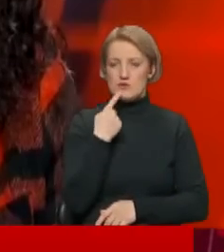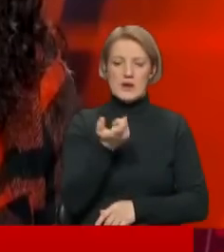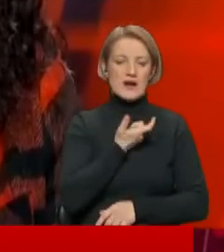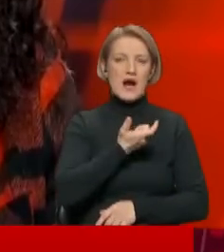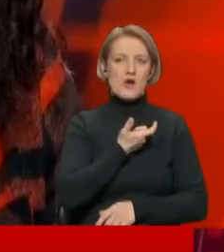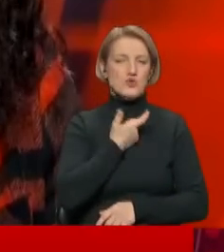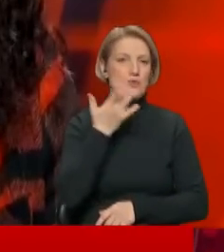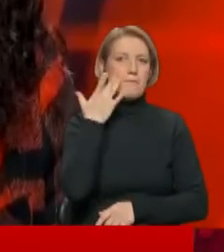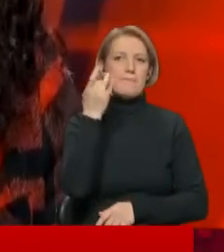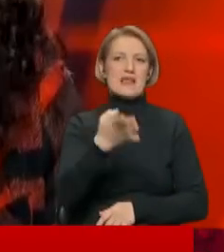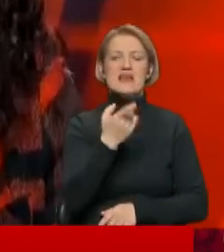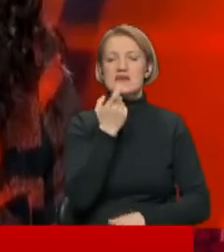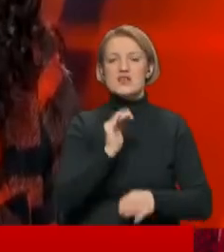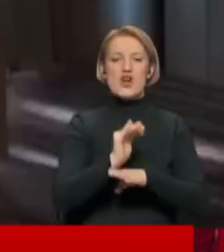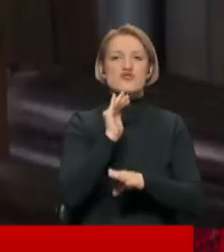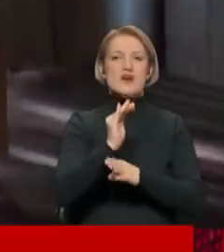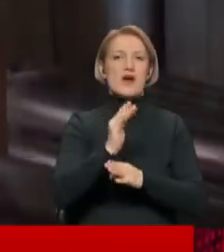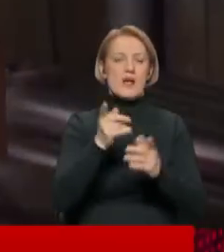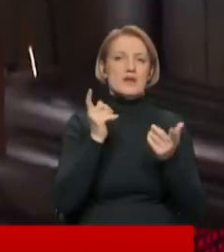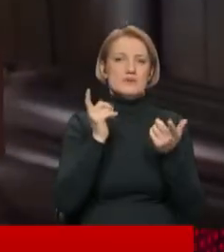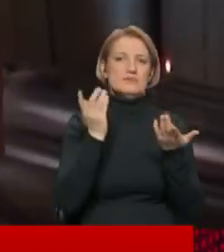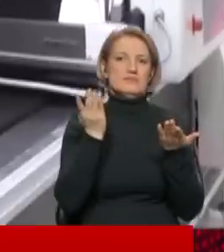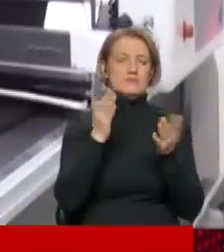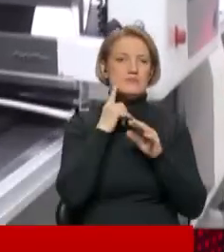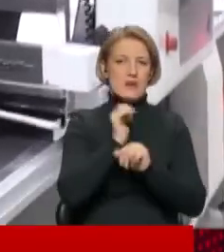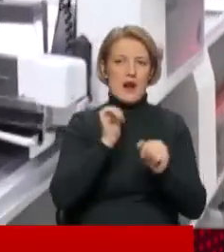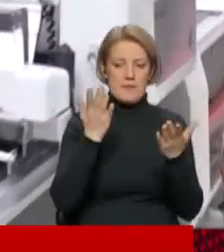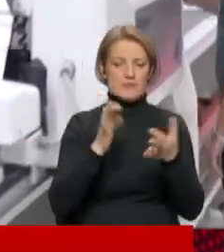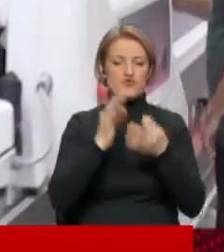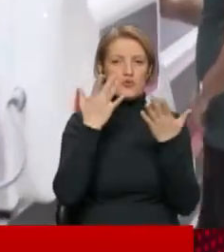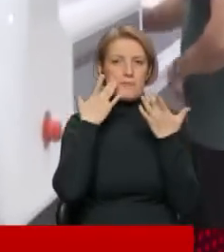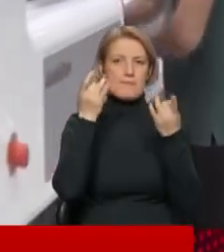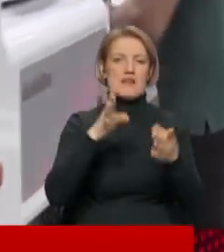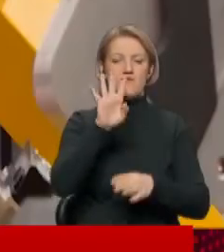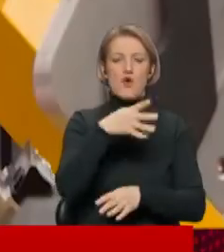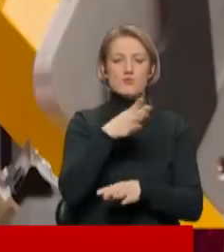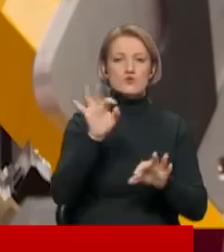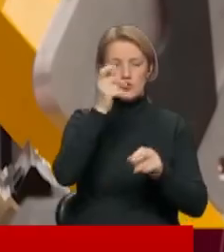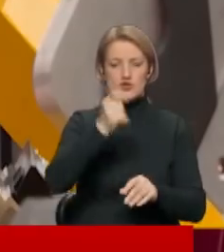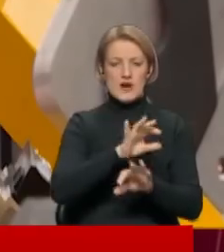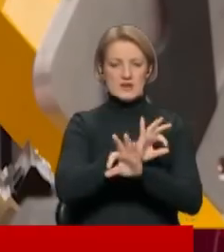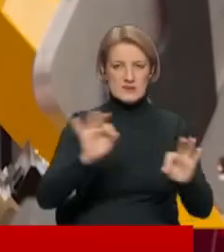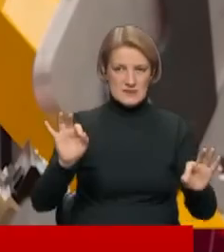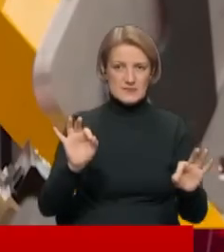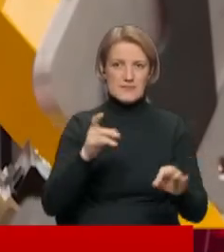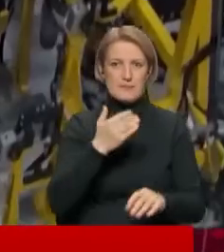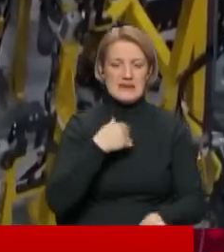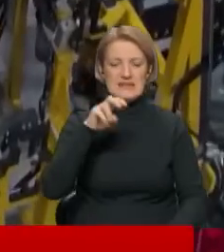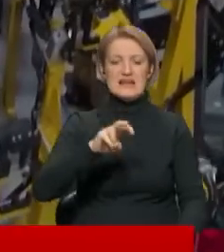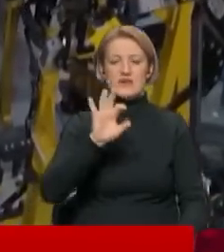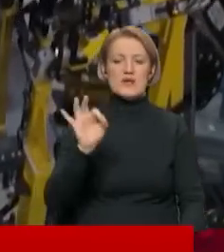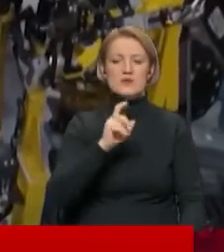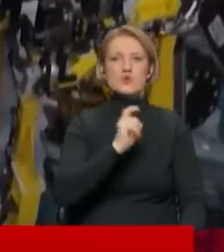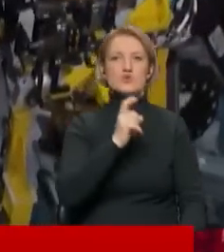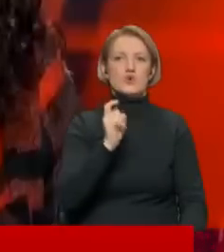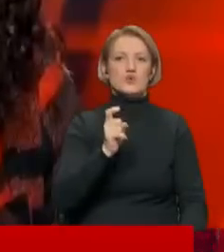kanunumuz belli yaşanan mağduriyetler belli çözüm belli formülsüz şartsız koşulsuz Biz 8